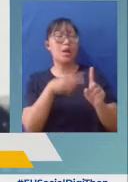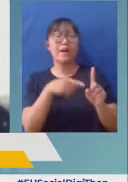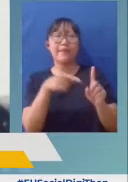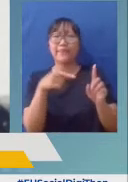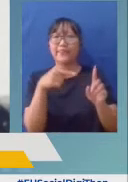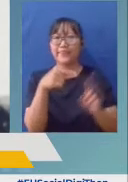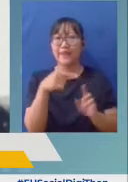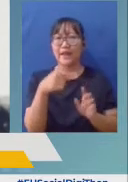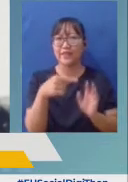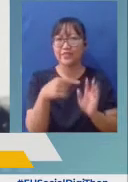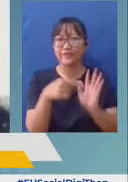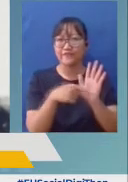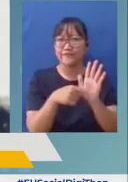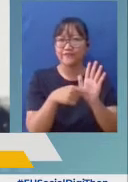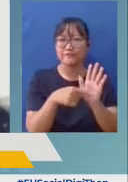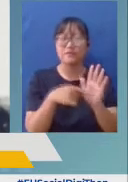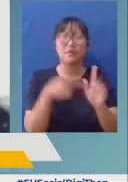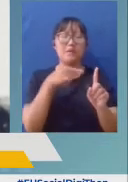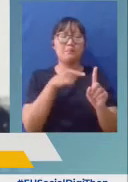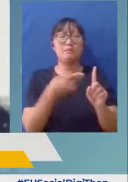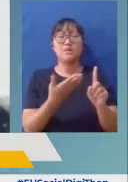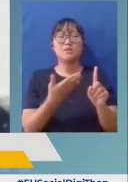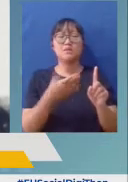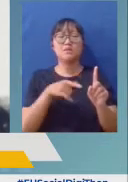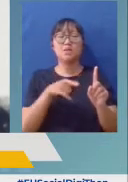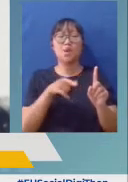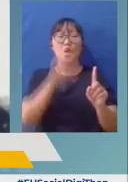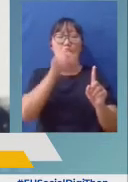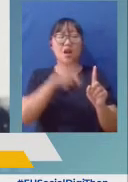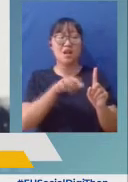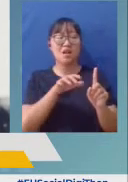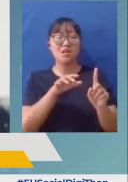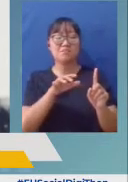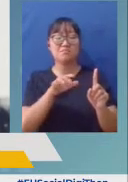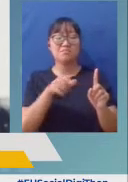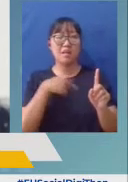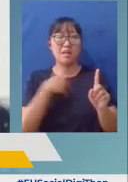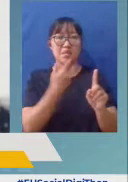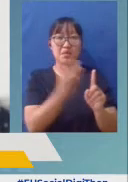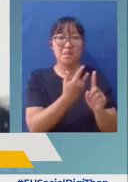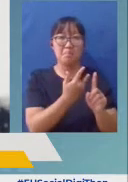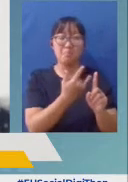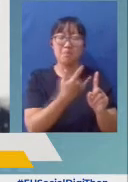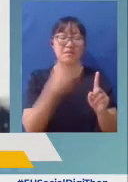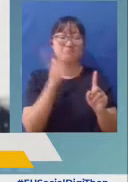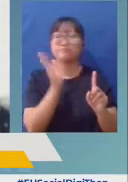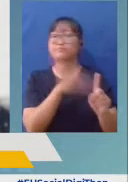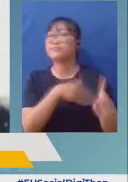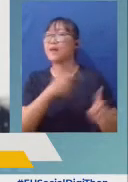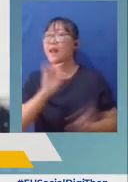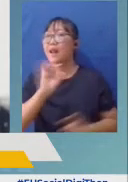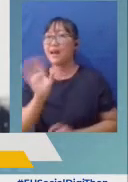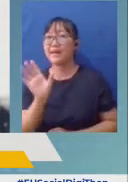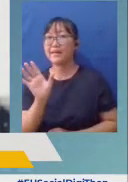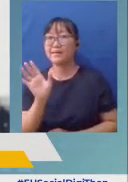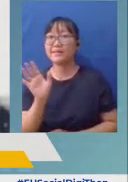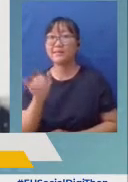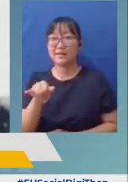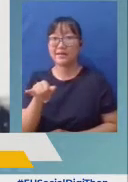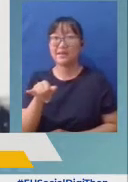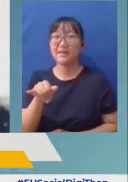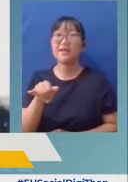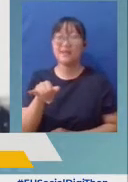dong. Jadi ini gali apa ya, kalau boleh aku bilang gali kubur sendiri sih. So, artis-artis please